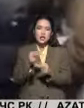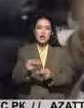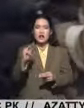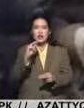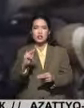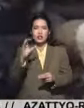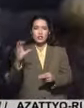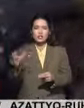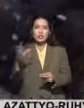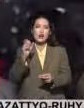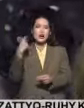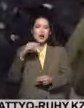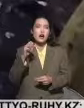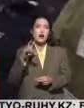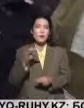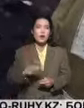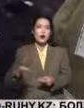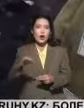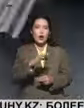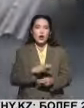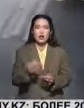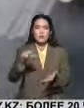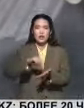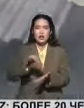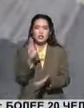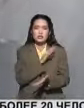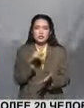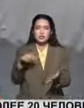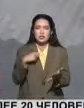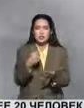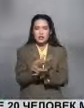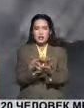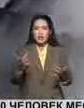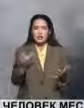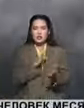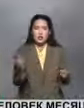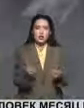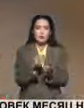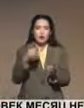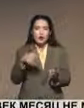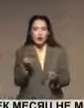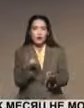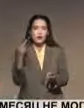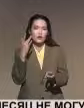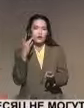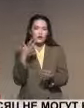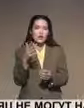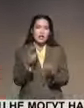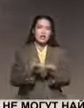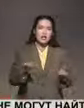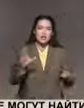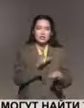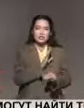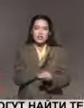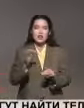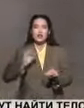чрезвычайные ситуации в Акмолинской области в пилотном режиме создано универсальное подразделение, куда входят пожарные, медики и спасатели. По словам Чингиса Аринова, оно